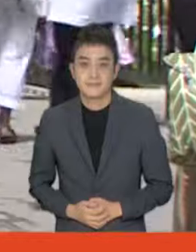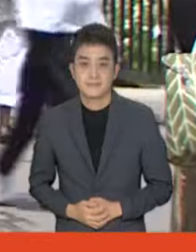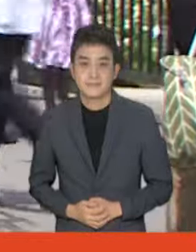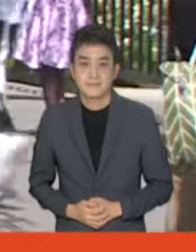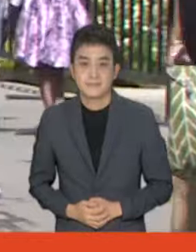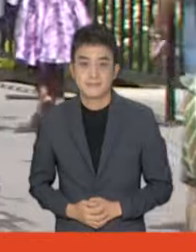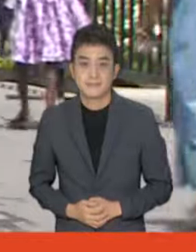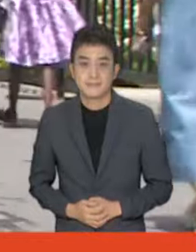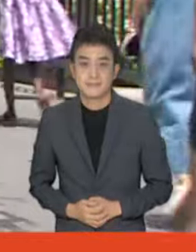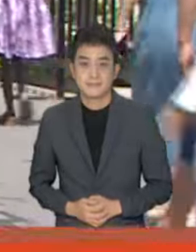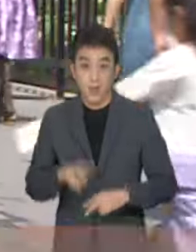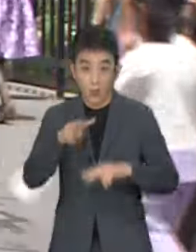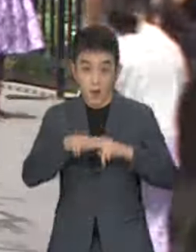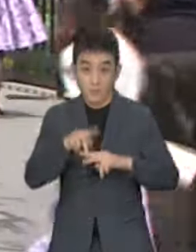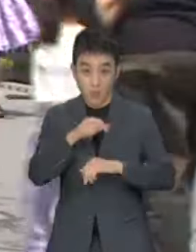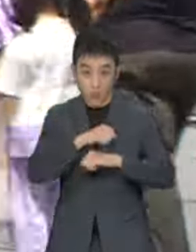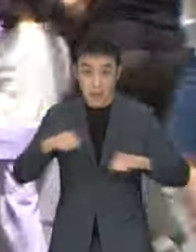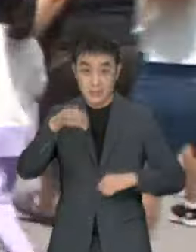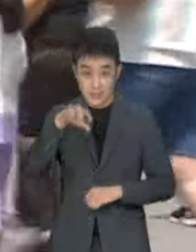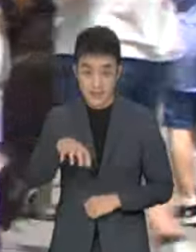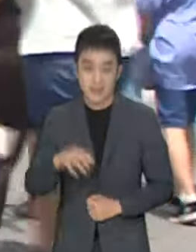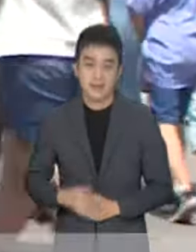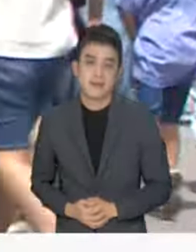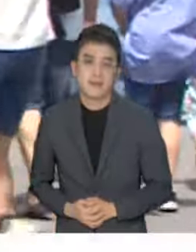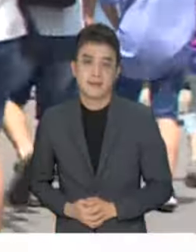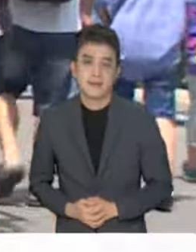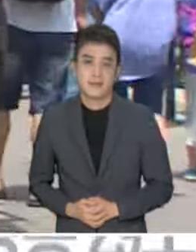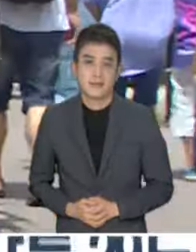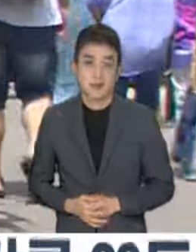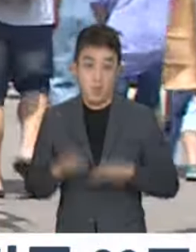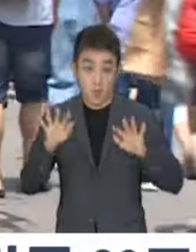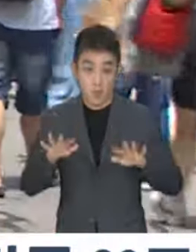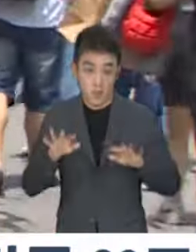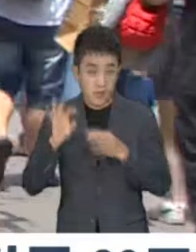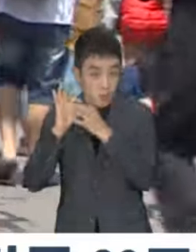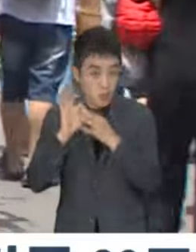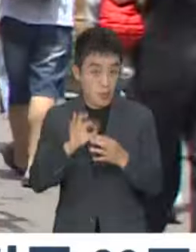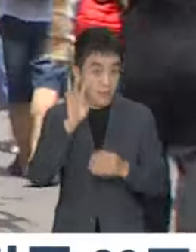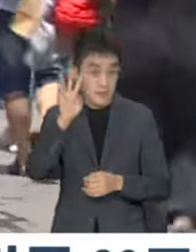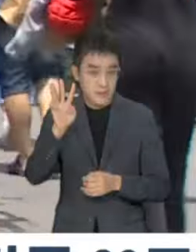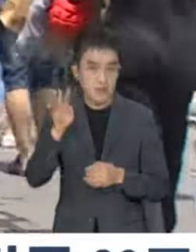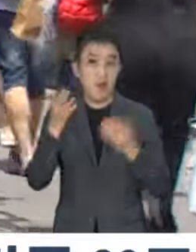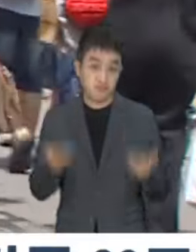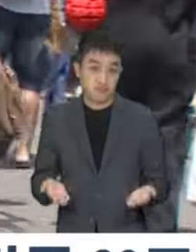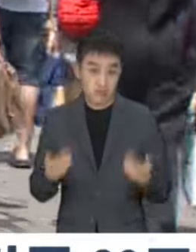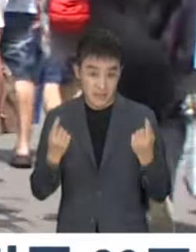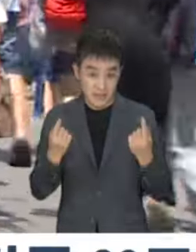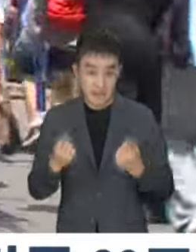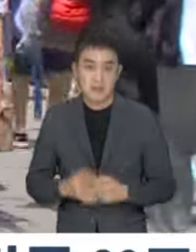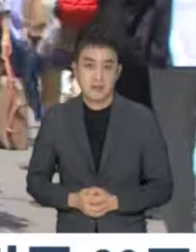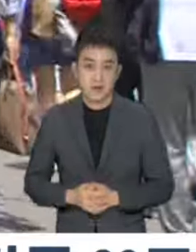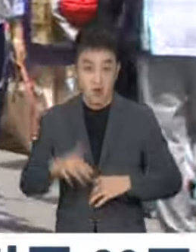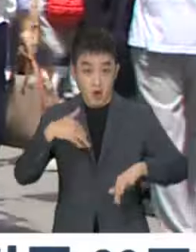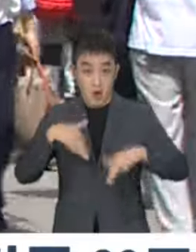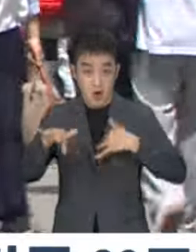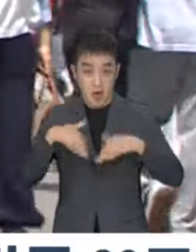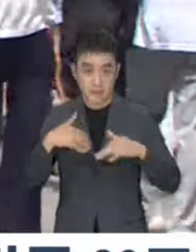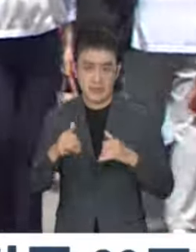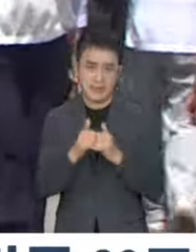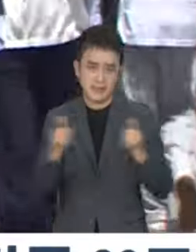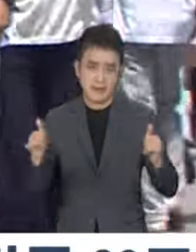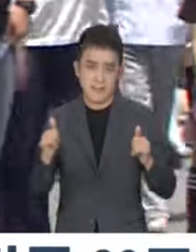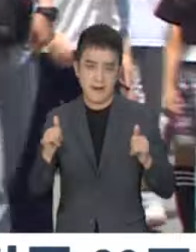네, 저는 지금 광화문 광장에 나와 있습니다. 오늘부터 본격적인 3일간의 연휴가 시작되는 만큼 거리에는 평소 주말보다 더